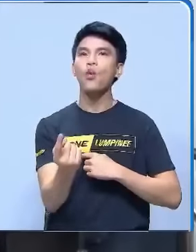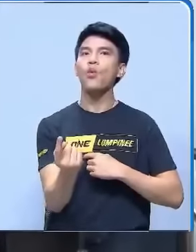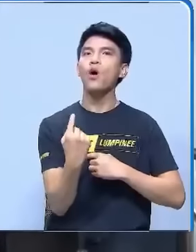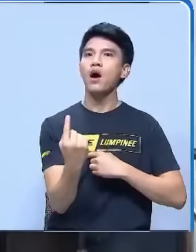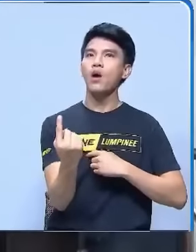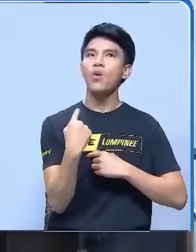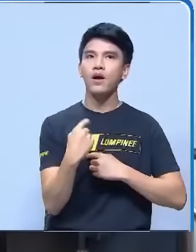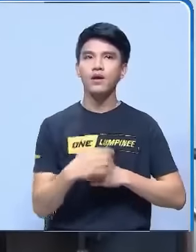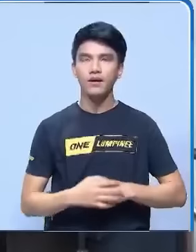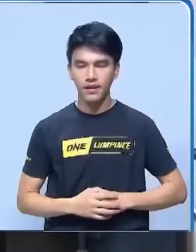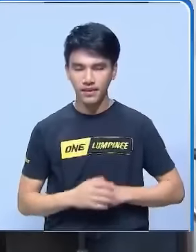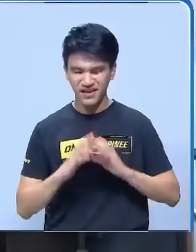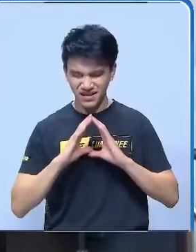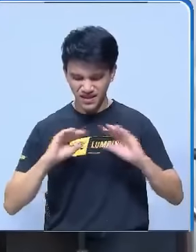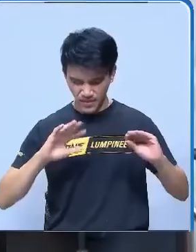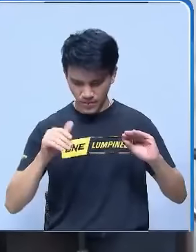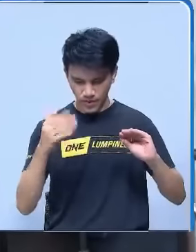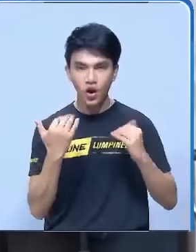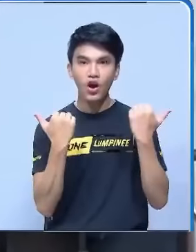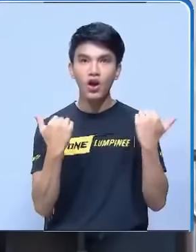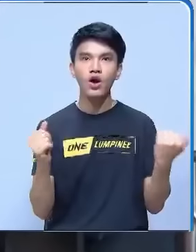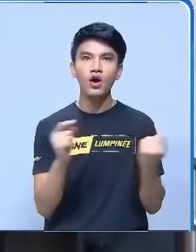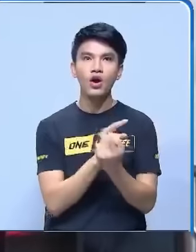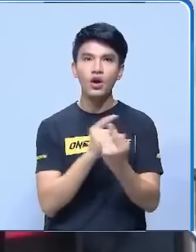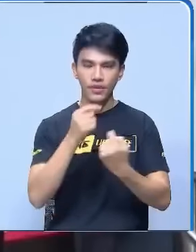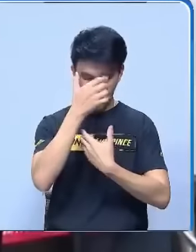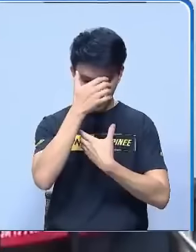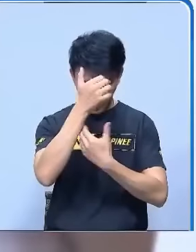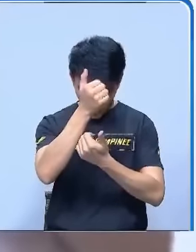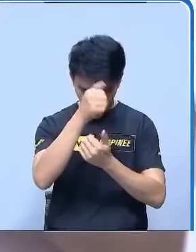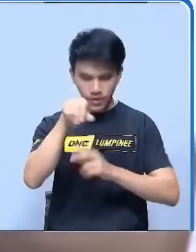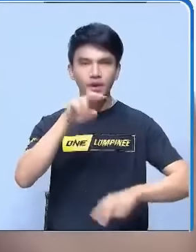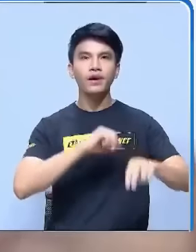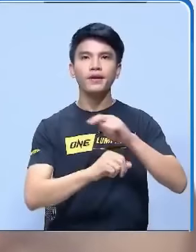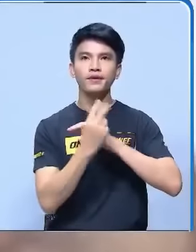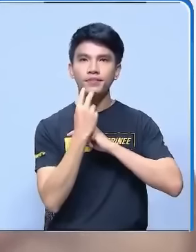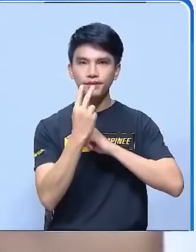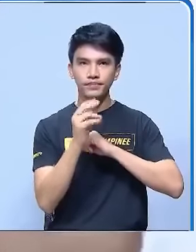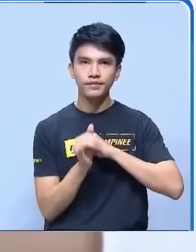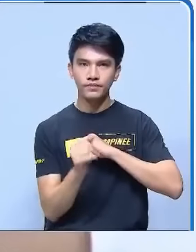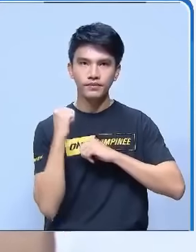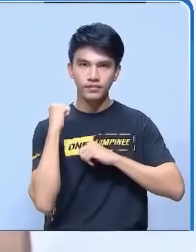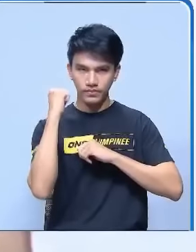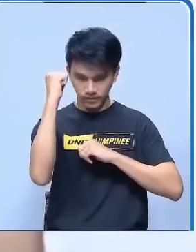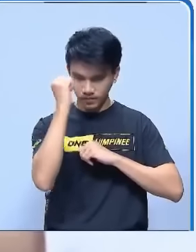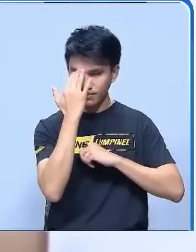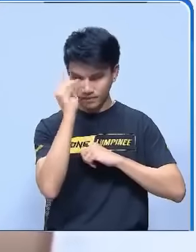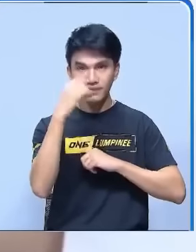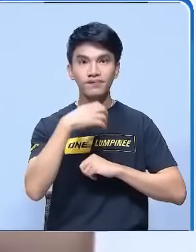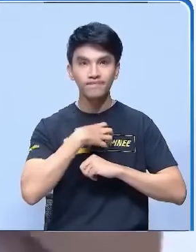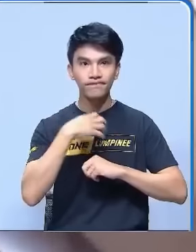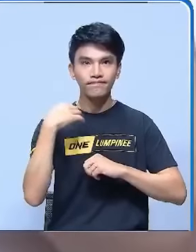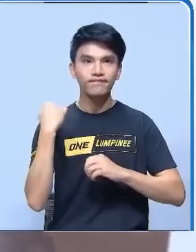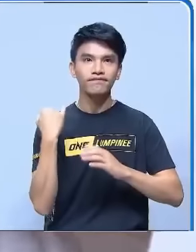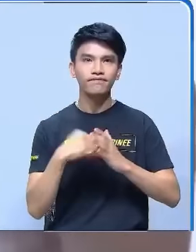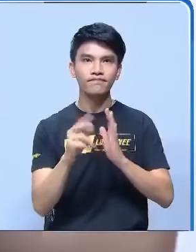ธอก็เลยต้องเก็บเงียบเอาไว้จนวันนี้สังคมเริ่มให้ความสนใจมีการตรวจสอบจึงกล้าออกมาสู้เพราะว่าต้องการให้แม่ตั๊กได้รับโทษต